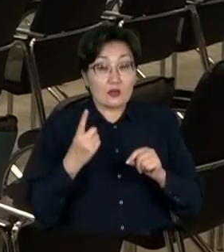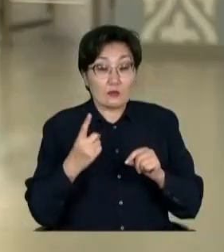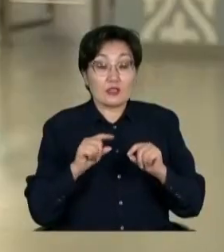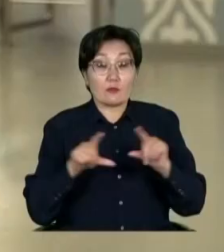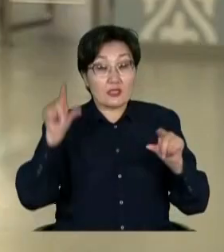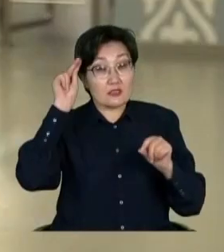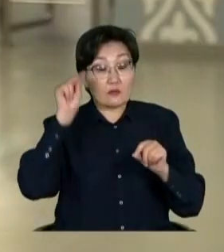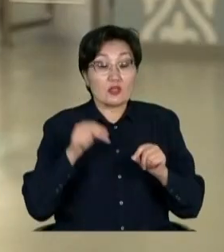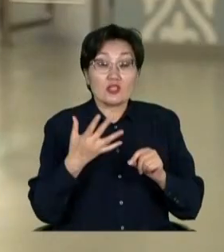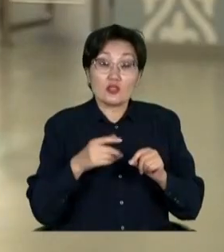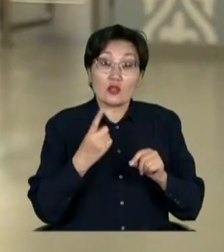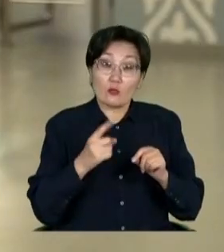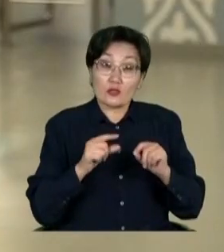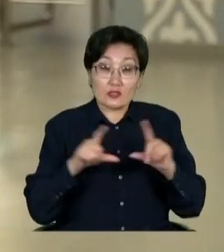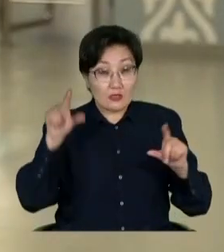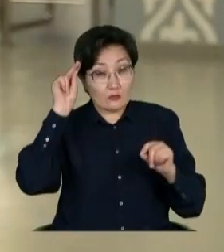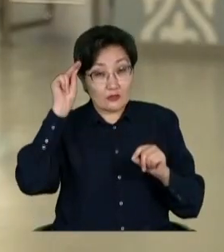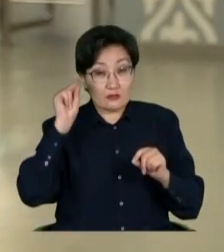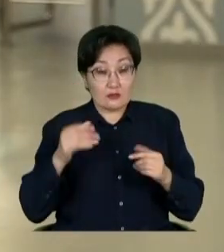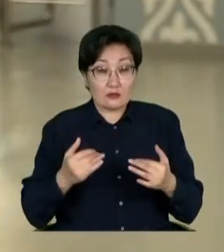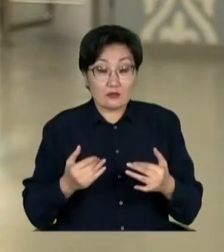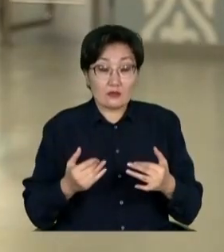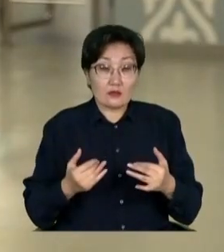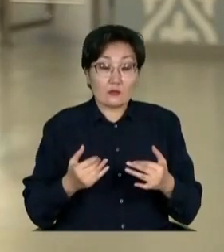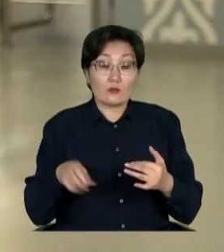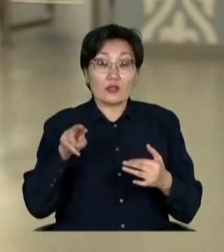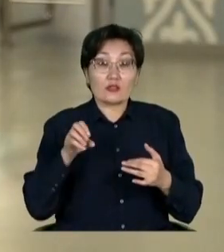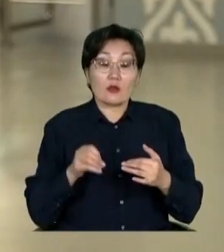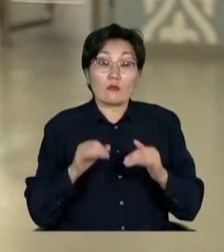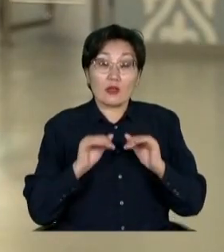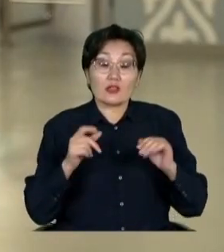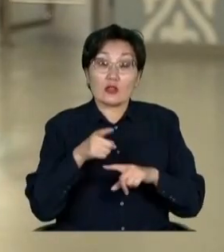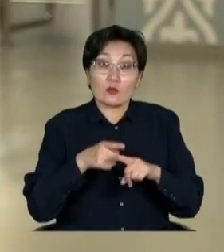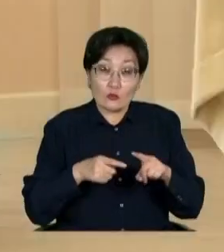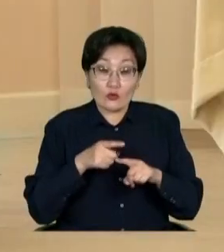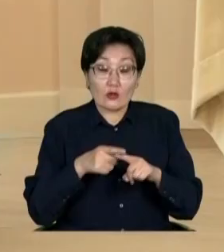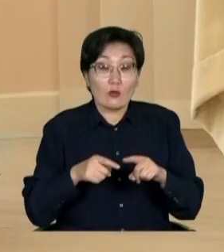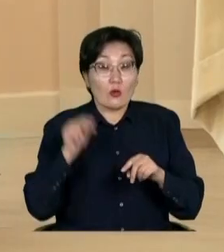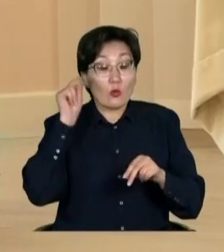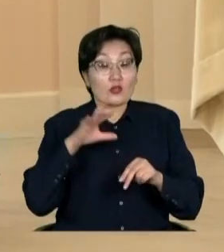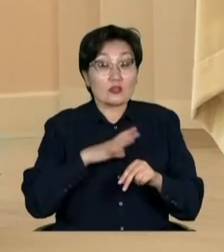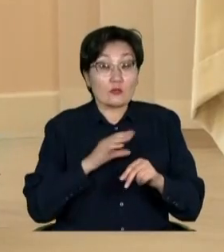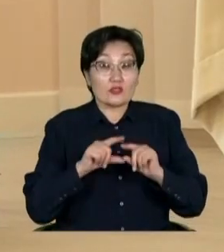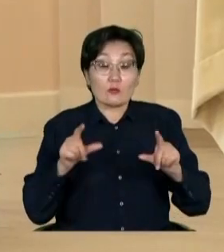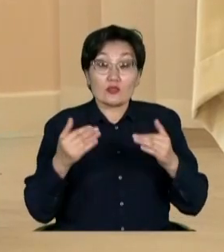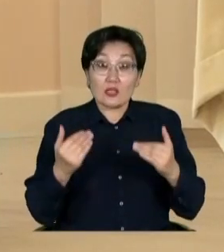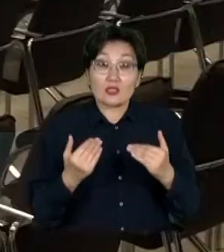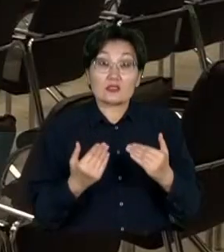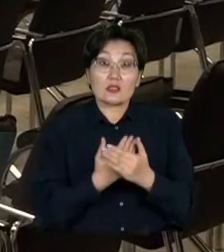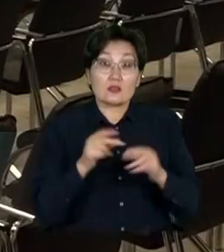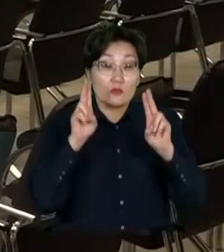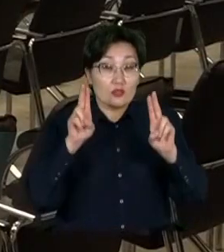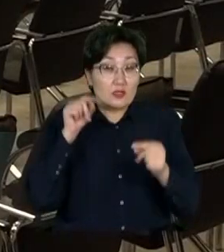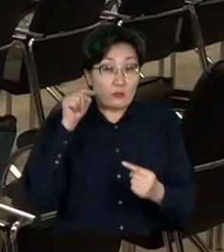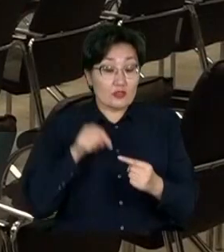гимназия мен 51-ші гимназияда балаларымыз бөлініп оқып жатыр. Мектепте заманауи стандарттарға